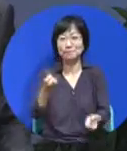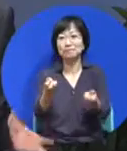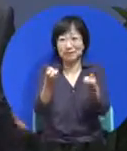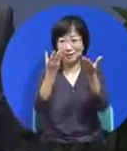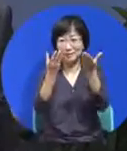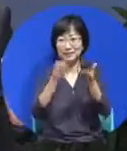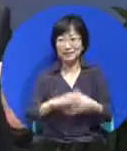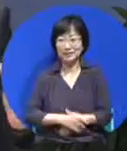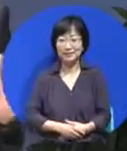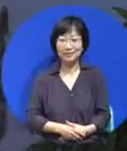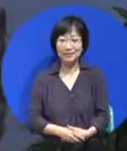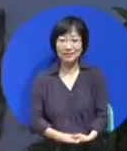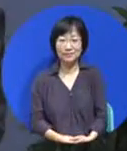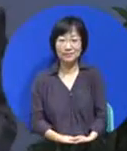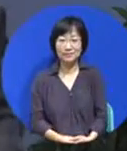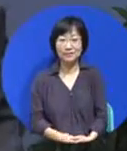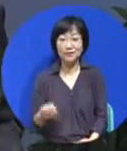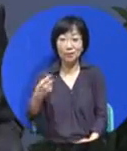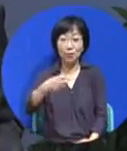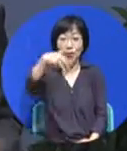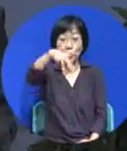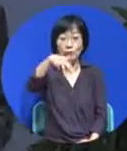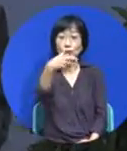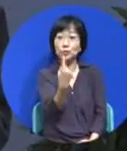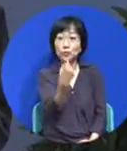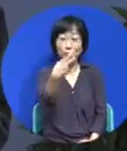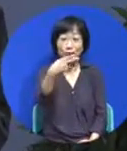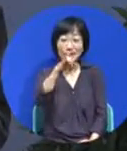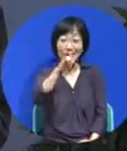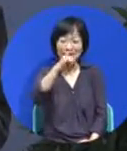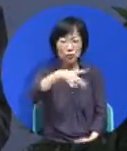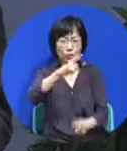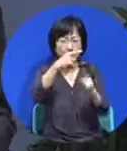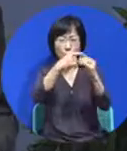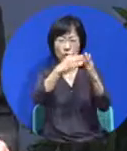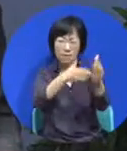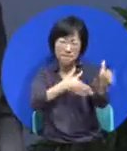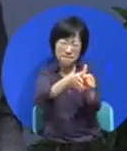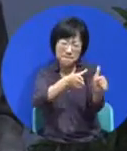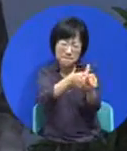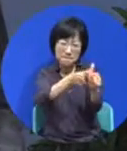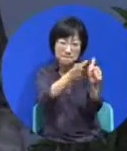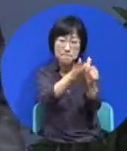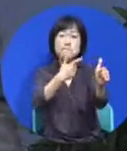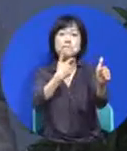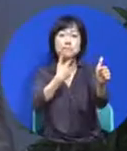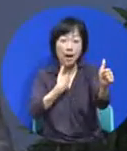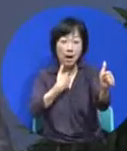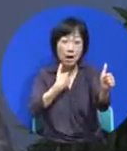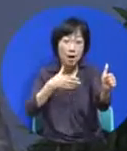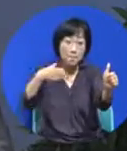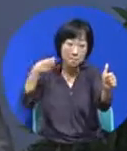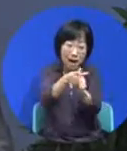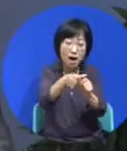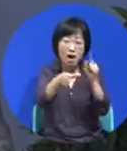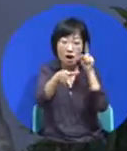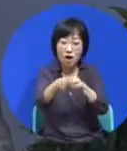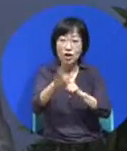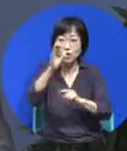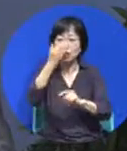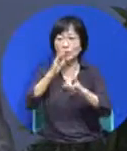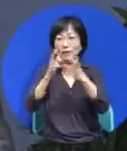이 초대교회를 괴롭히는 유대인은 망했지만 초대교회 망하지 않았어요. The Jews that were bothering the early church members, they were destroyed, not the